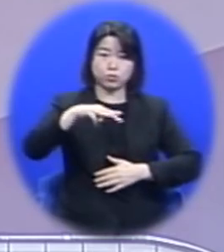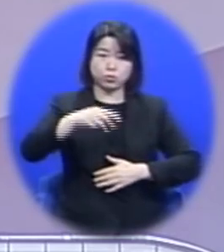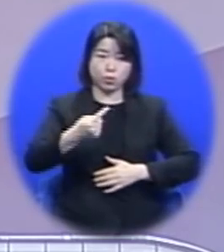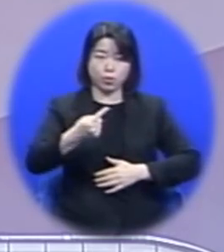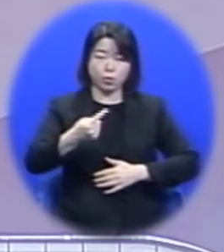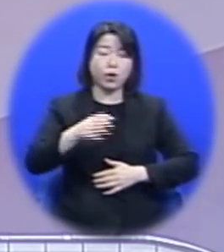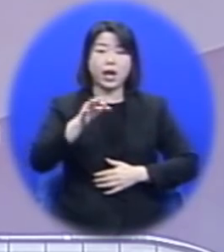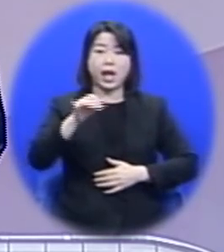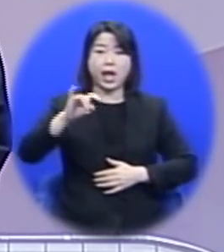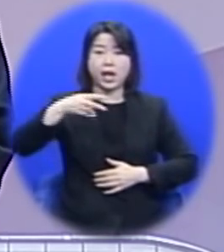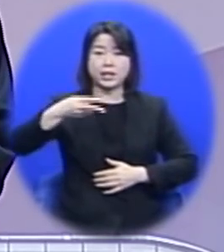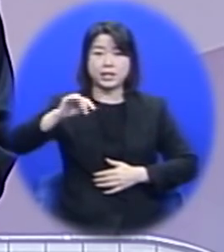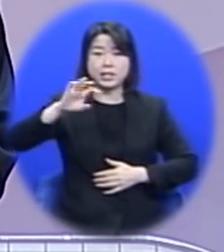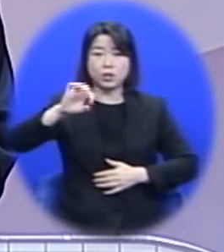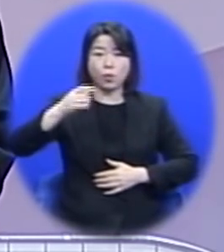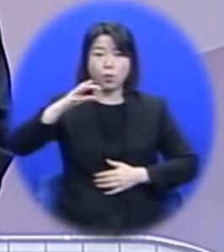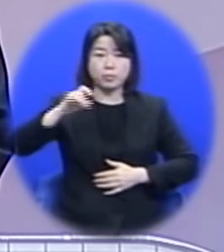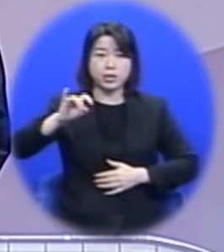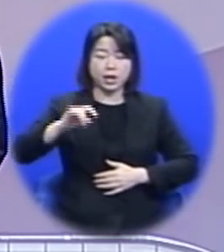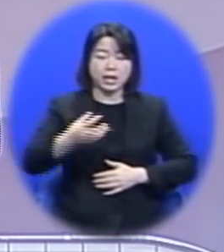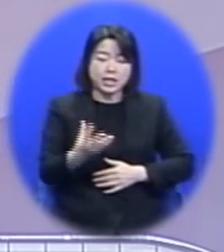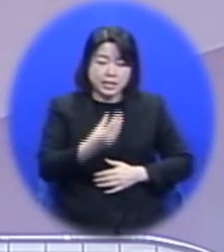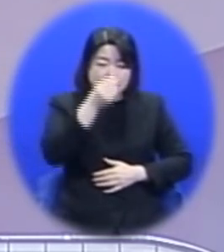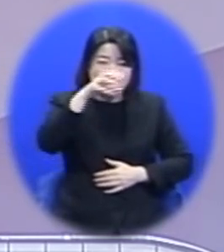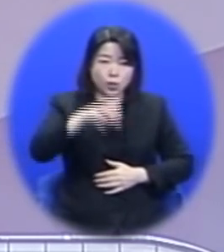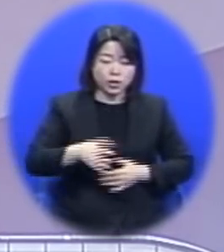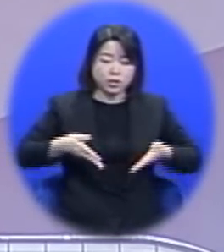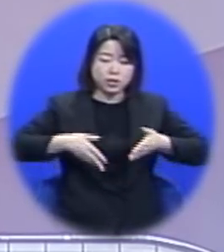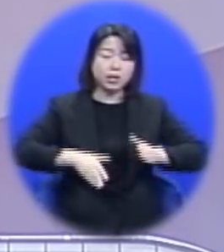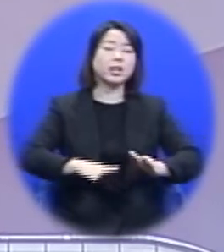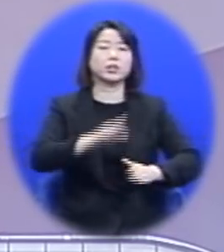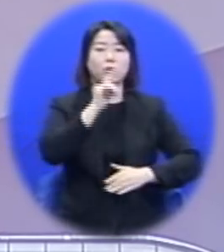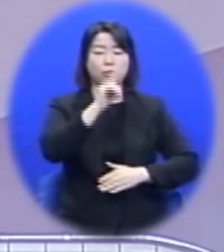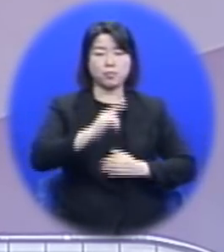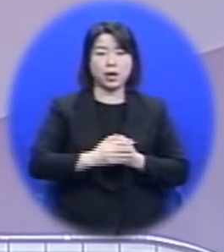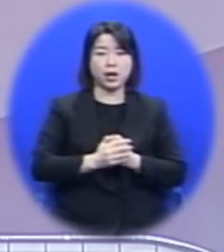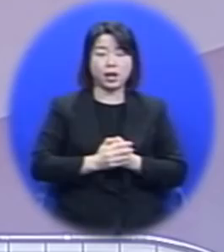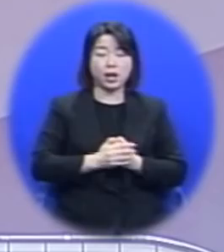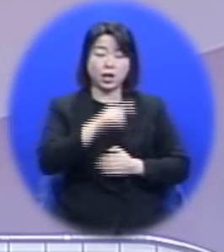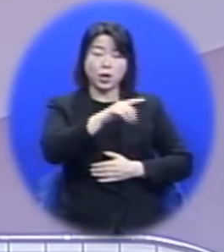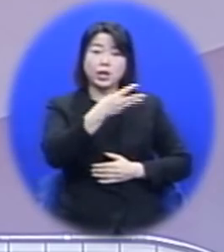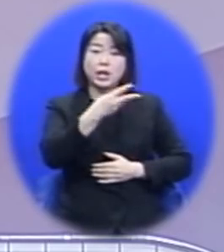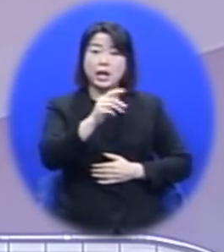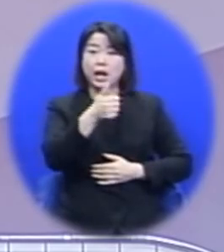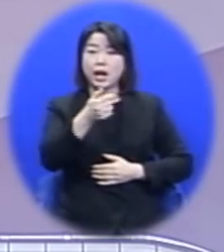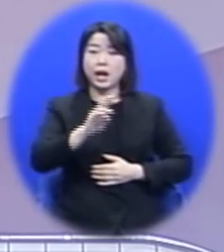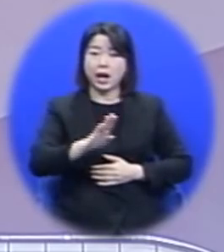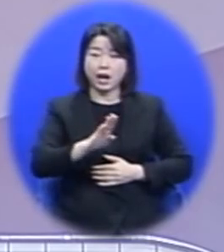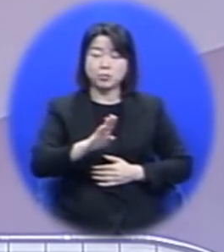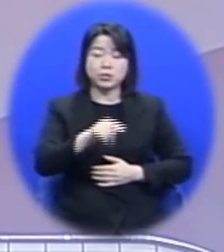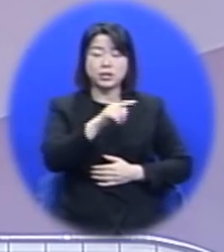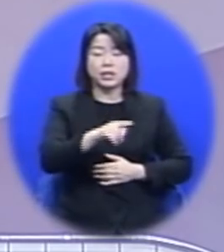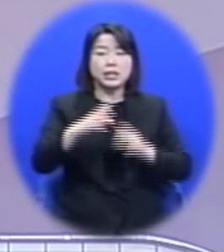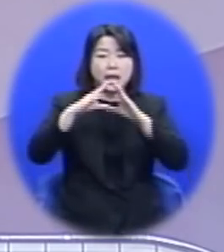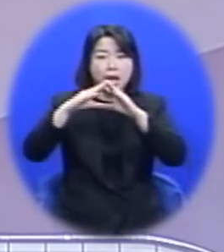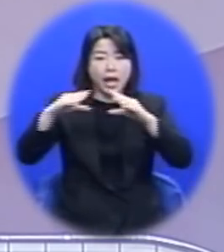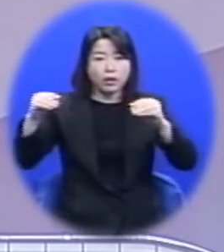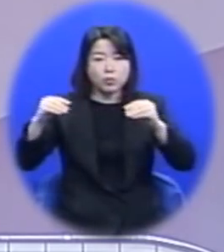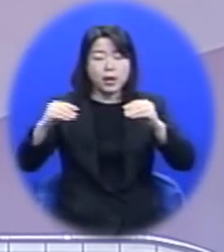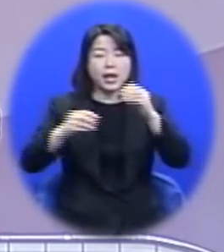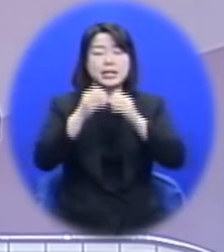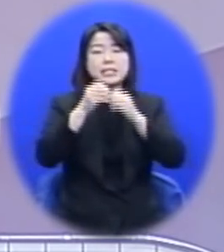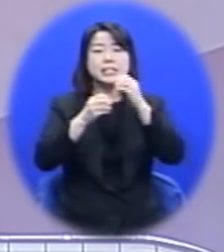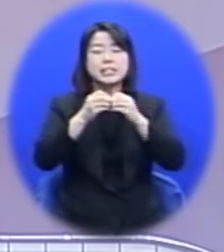에디오피아도 시온에서 태어났다고 하겠다. 여기 라합은 애굽의 시적인 표현입니다.